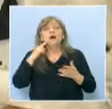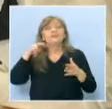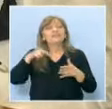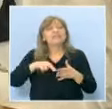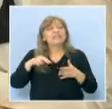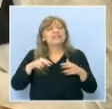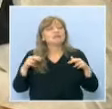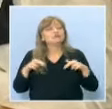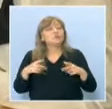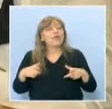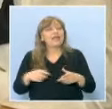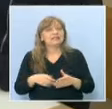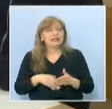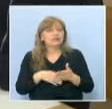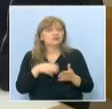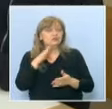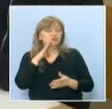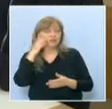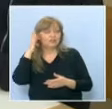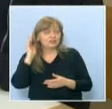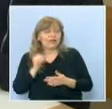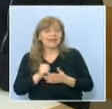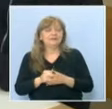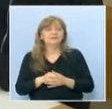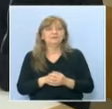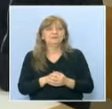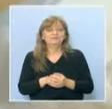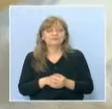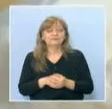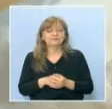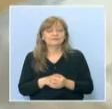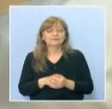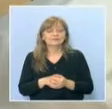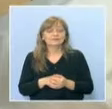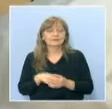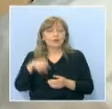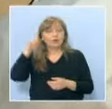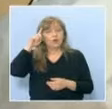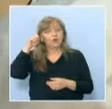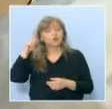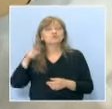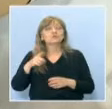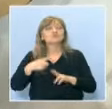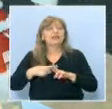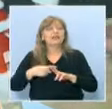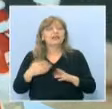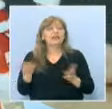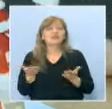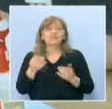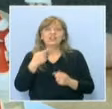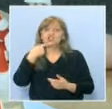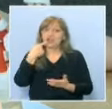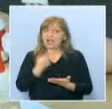и по-добро място за самите деца, които се обучават в училището? Госпожа Николова вече каза, че